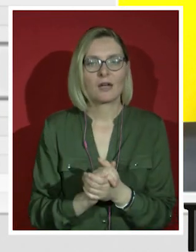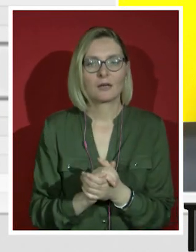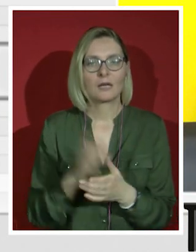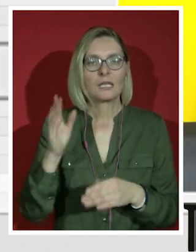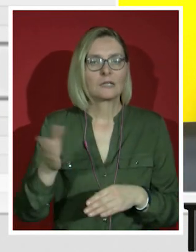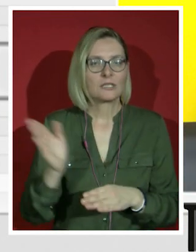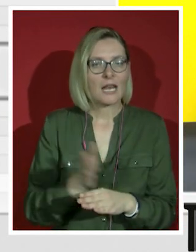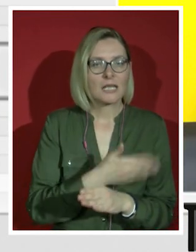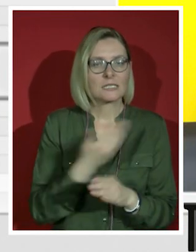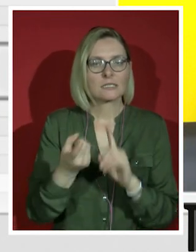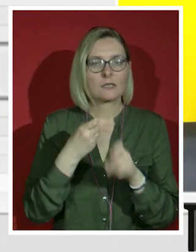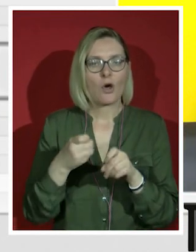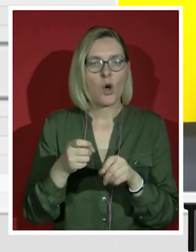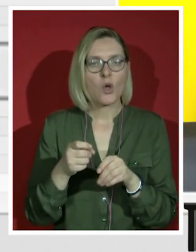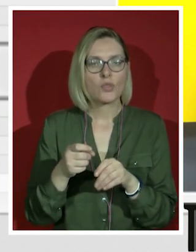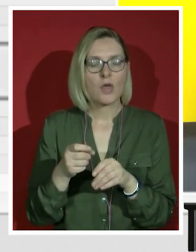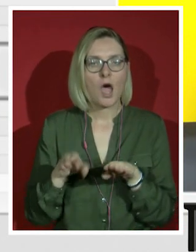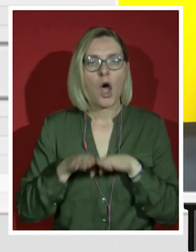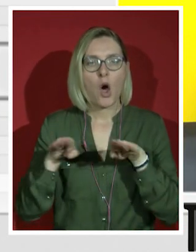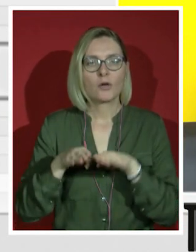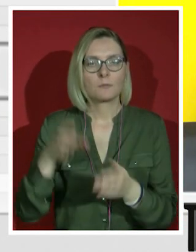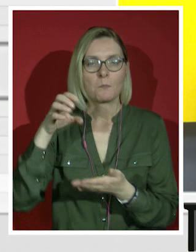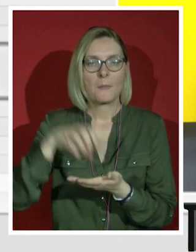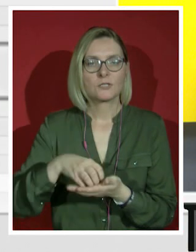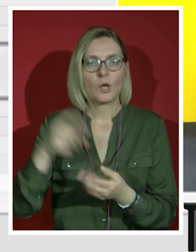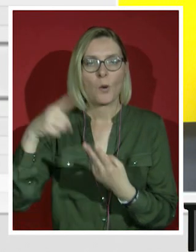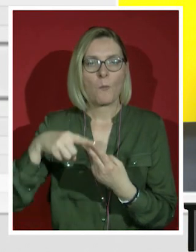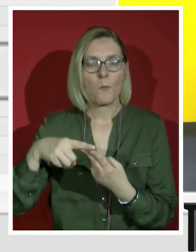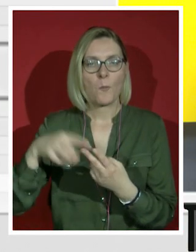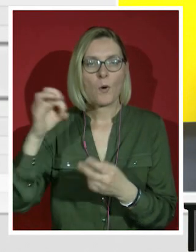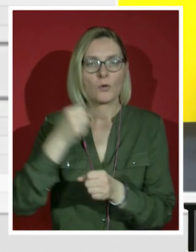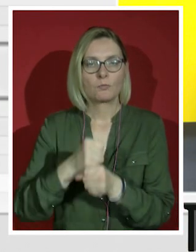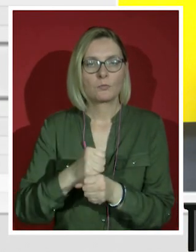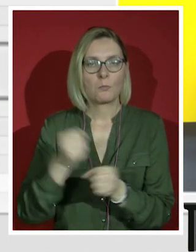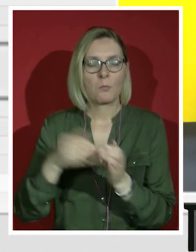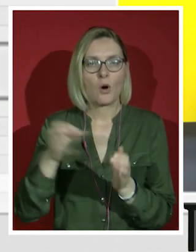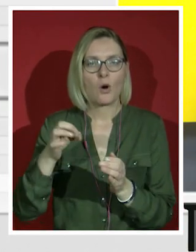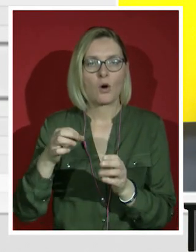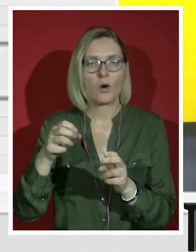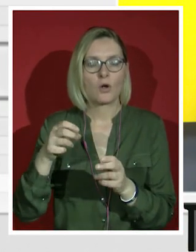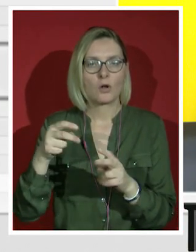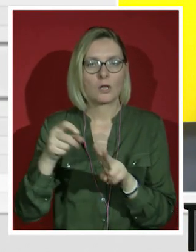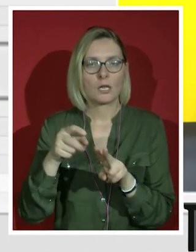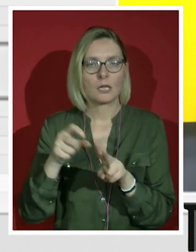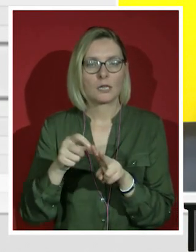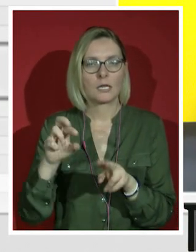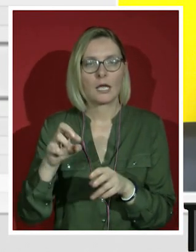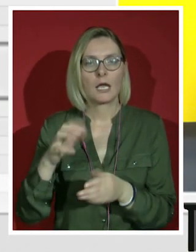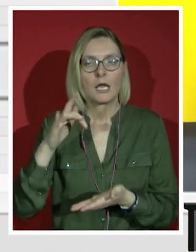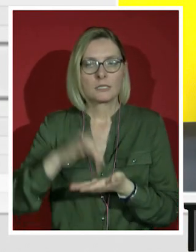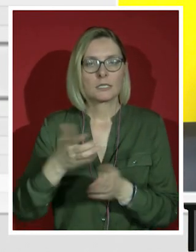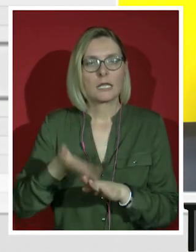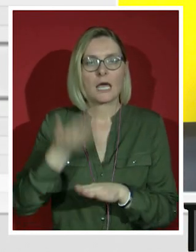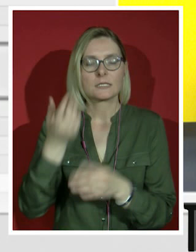од Охрид, така? Во населбата Подмојле. Сместени така? Се на средината, да речам, над